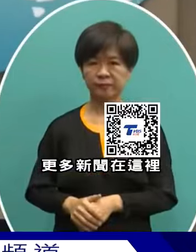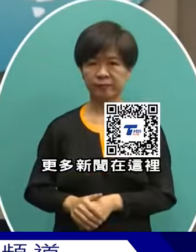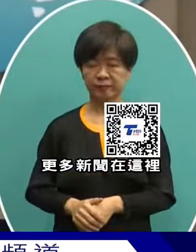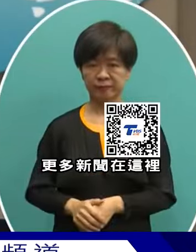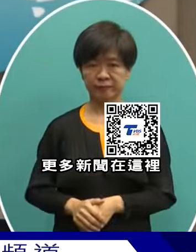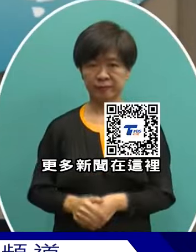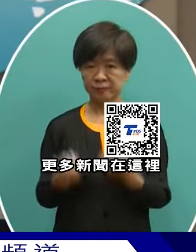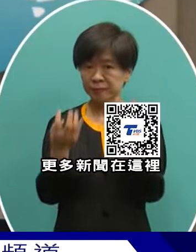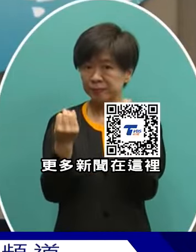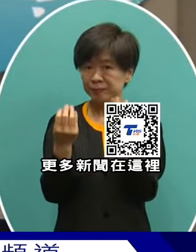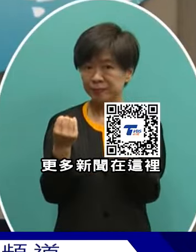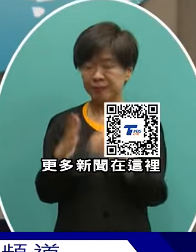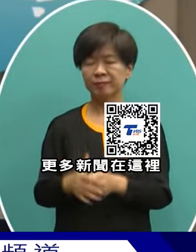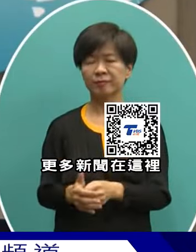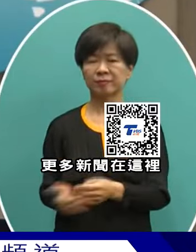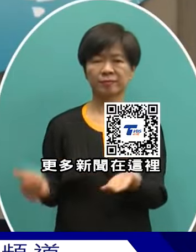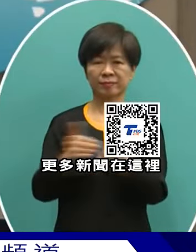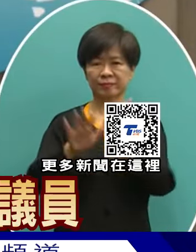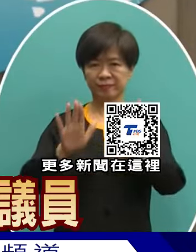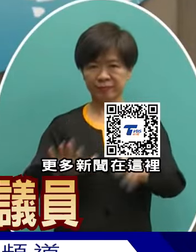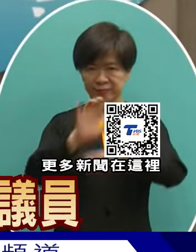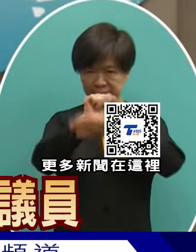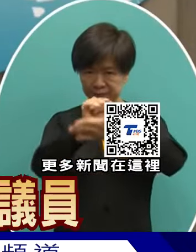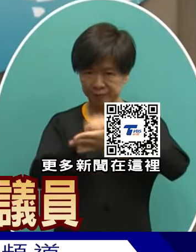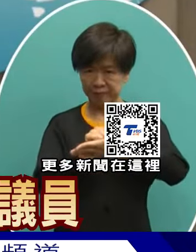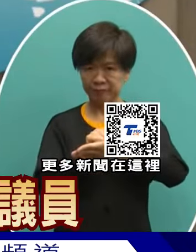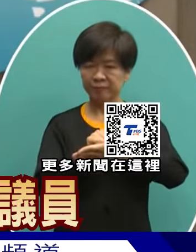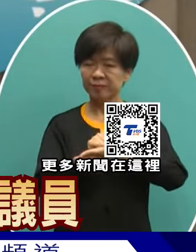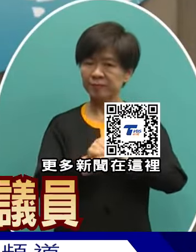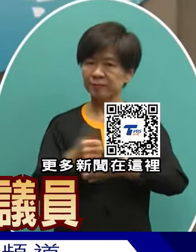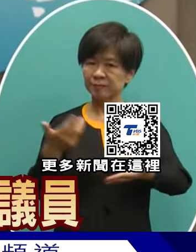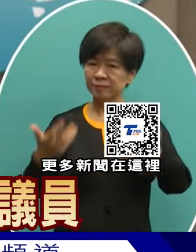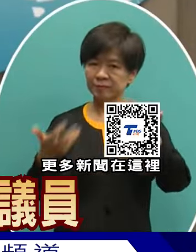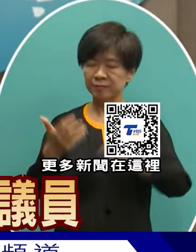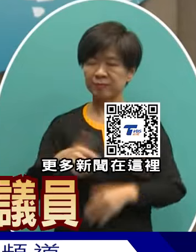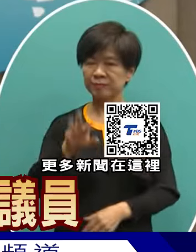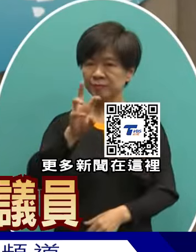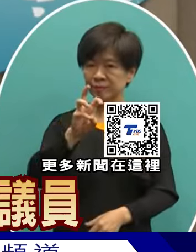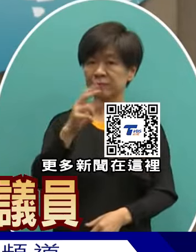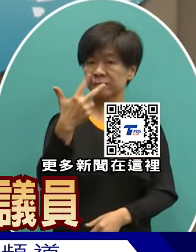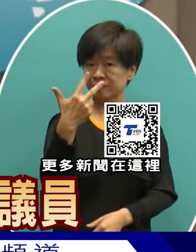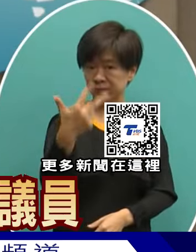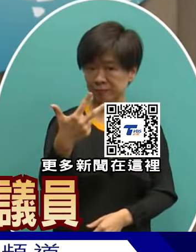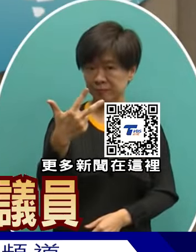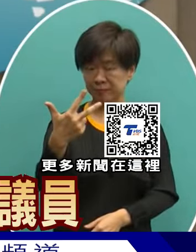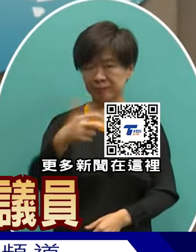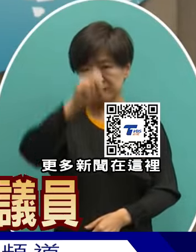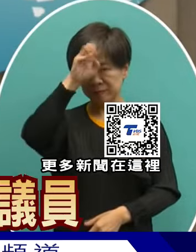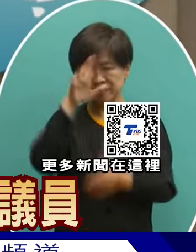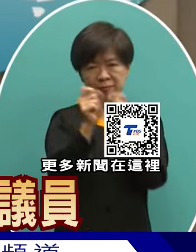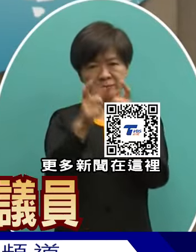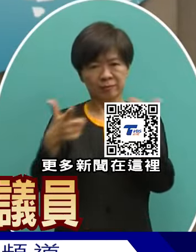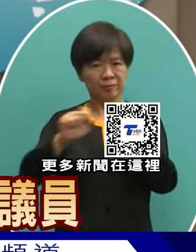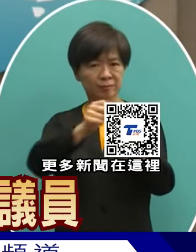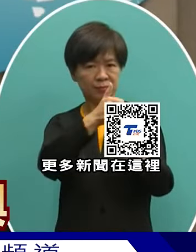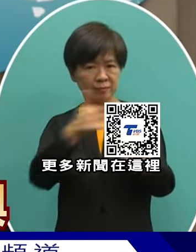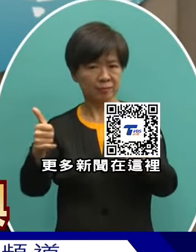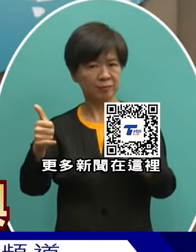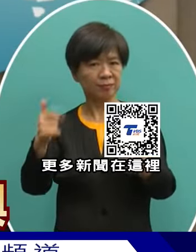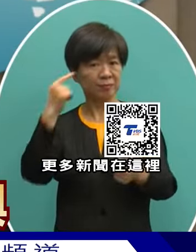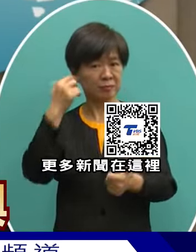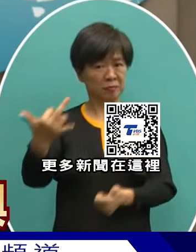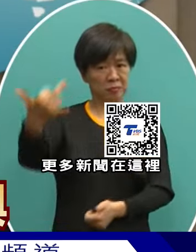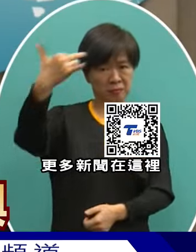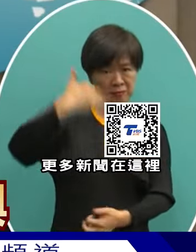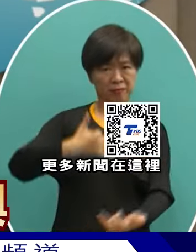具体的数字而言，截至目前为止，已有多达37位超党派国会议员预定来